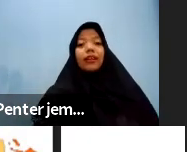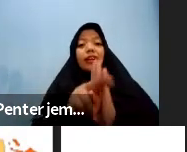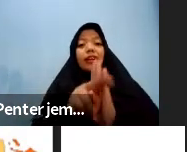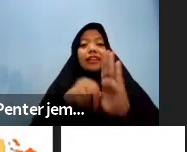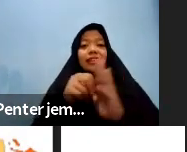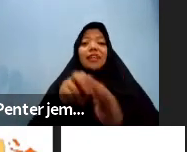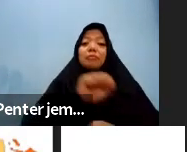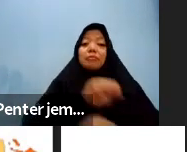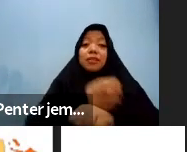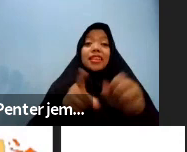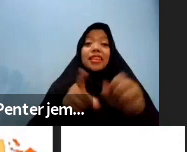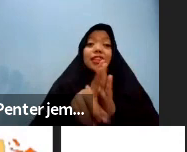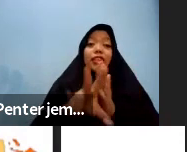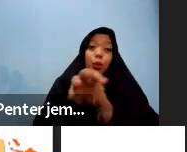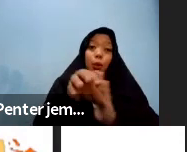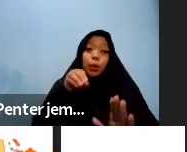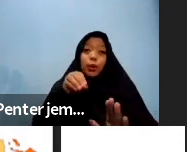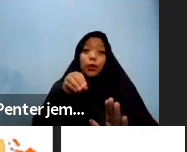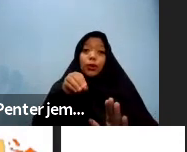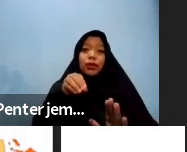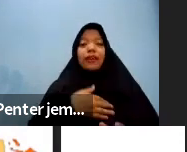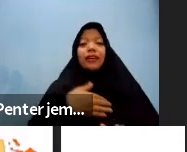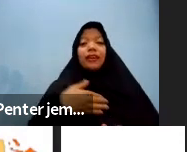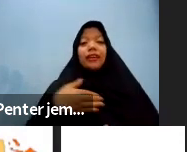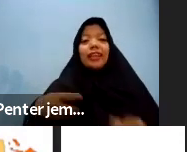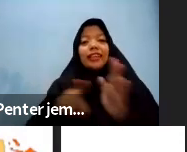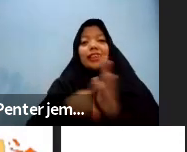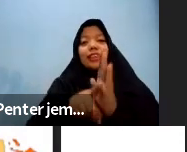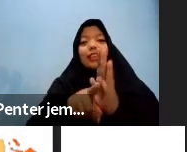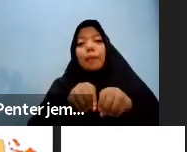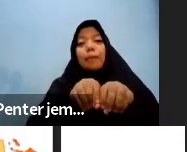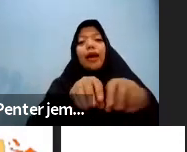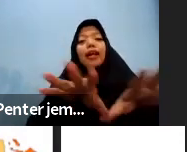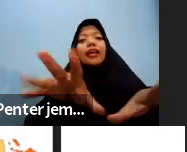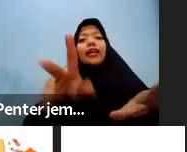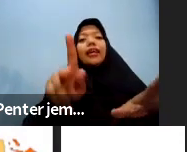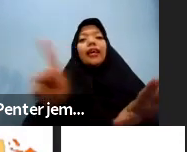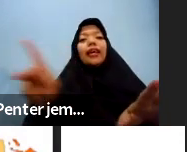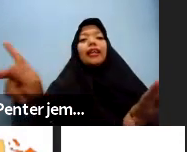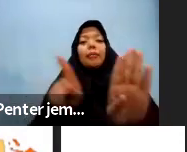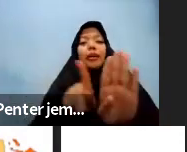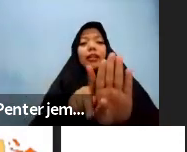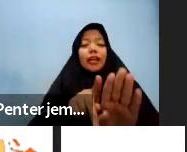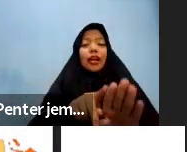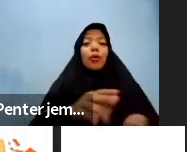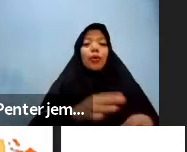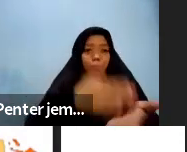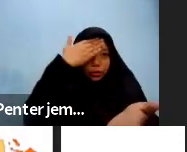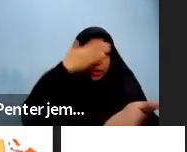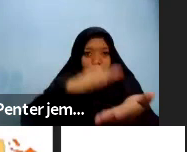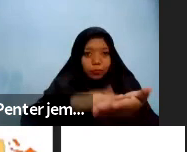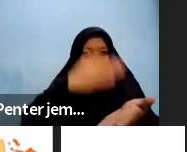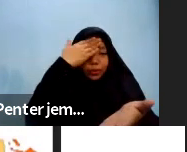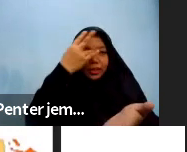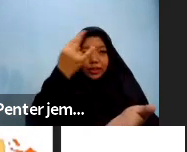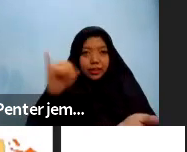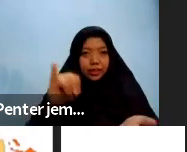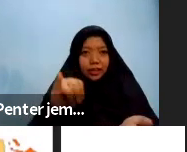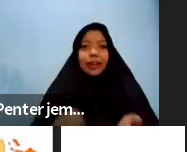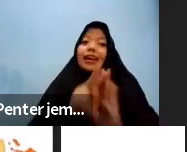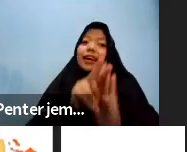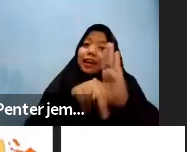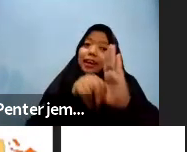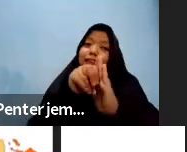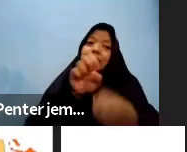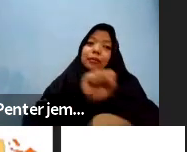siswa-siswinya Ketika nanti ada pertemuan Maya tetap Maya ini mungkin bisa ditanyakan ke